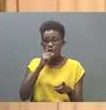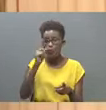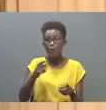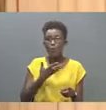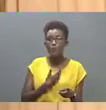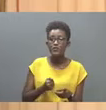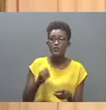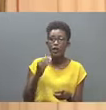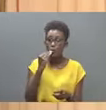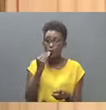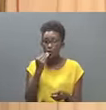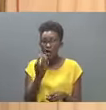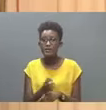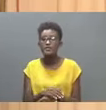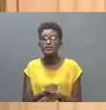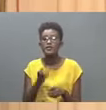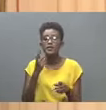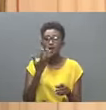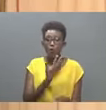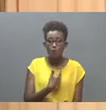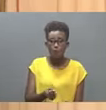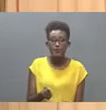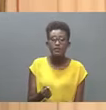Vous aurez votre pain